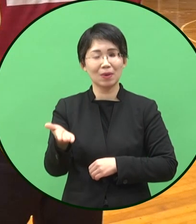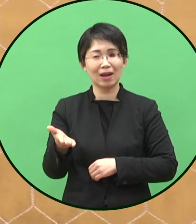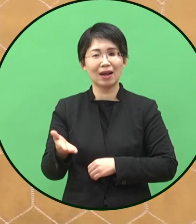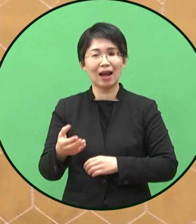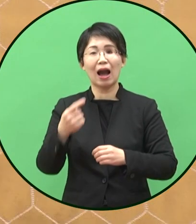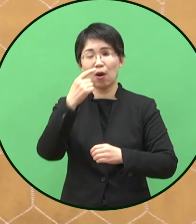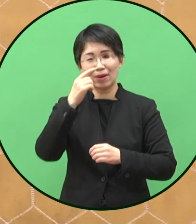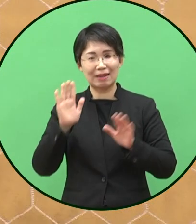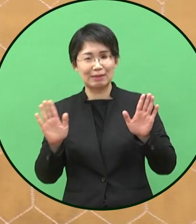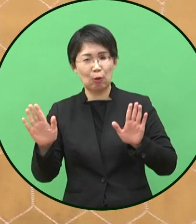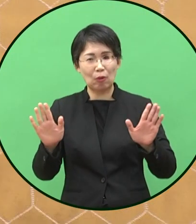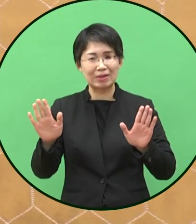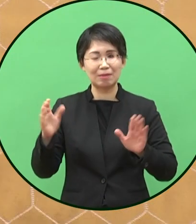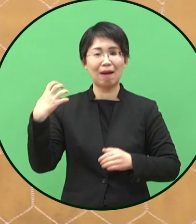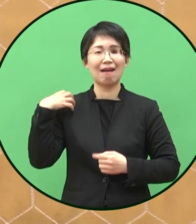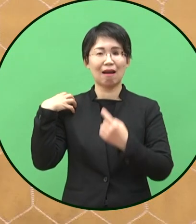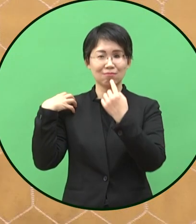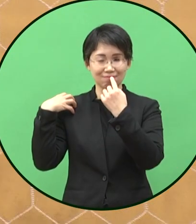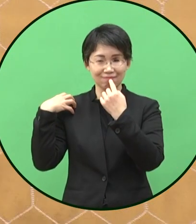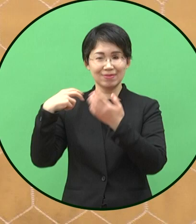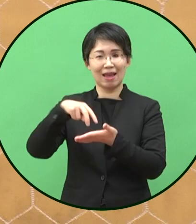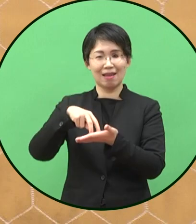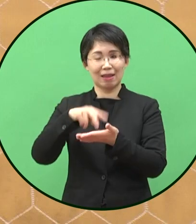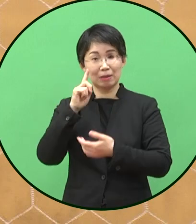キーパー役で立たせてもらいました。